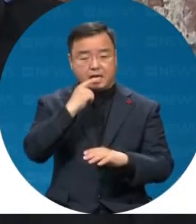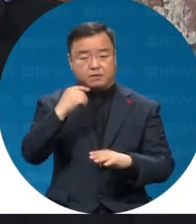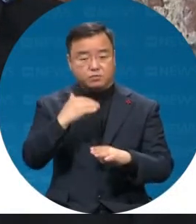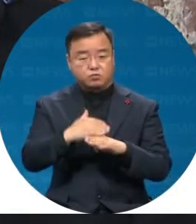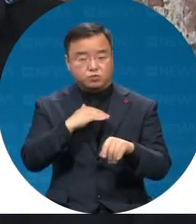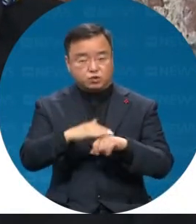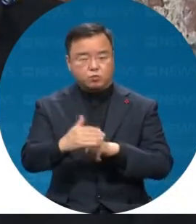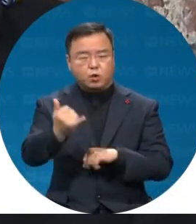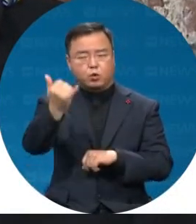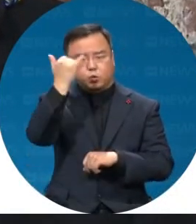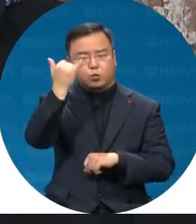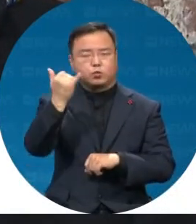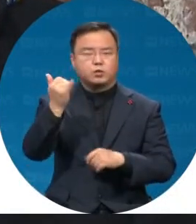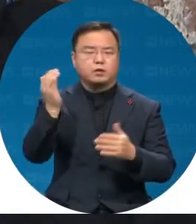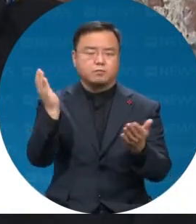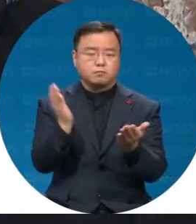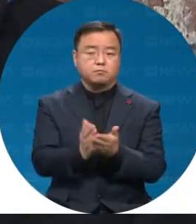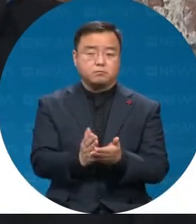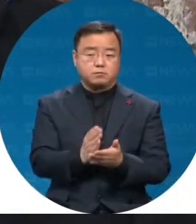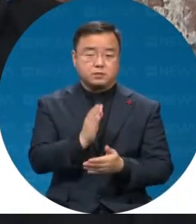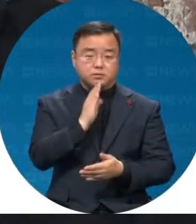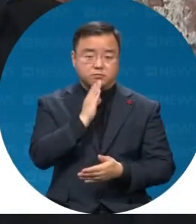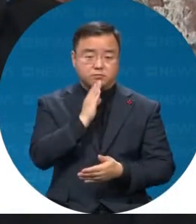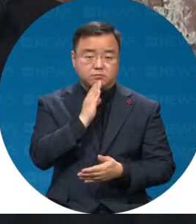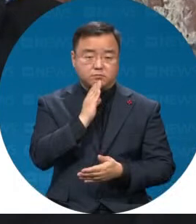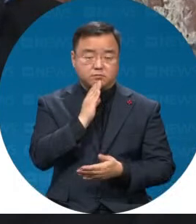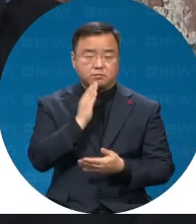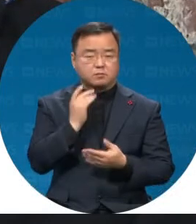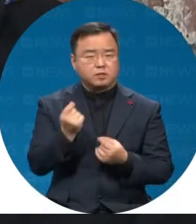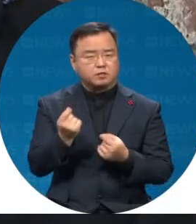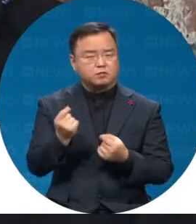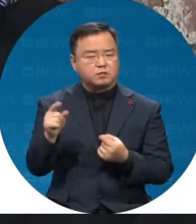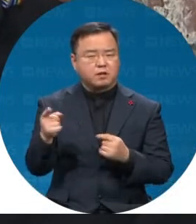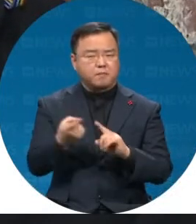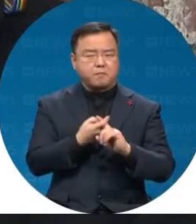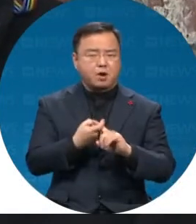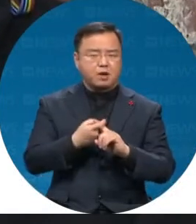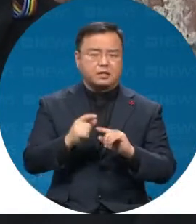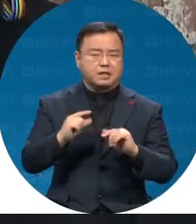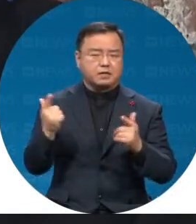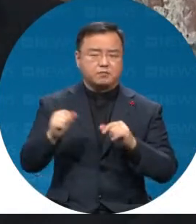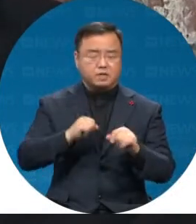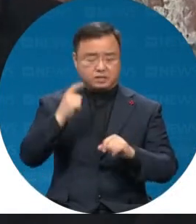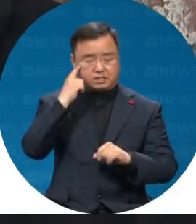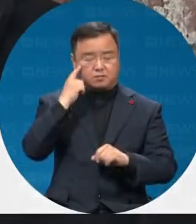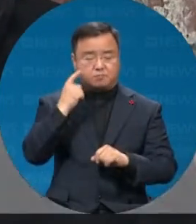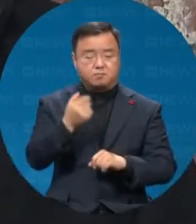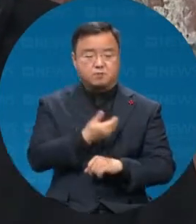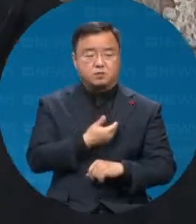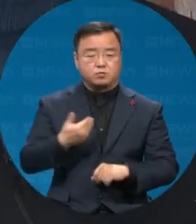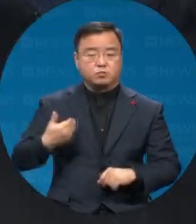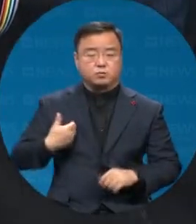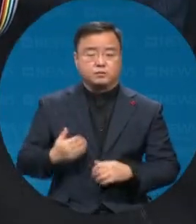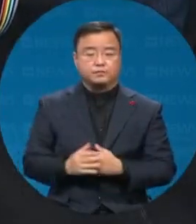도덕적인 면에서 그렇지 않 아닐 거라고 봐요 충분히 반박할 수 있을까 생각합니다